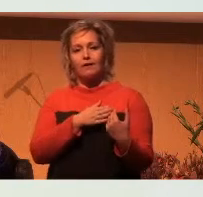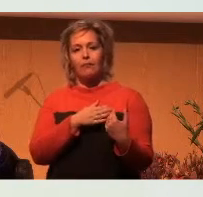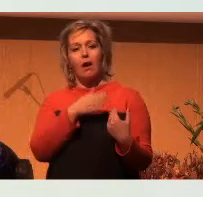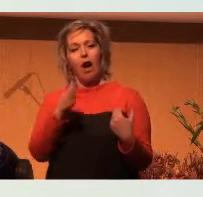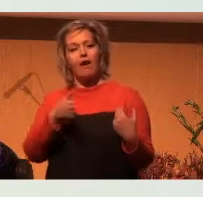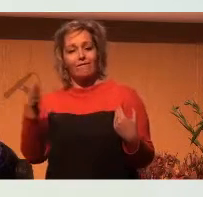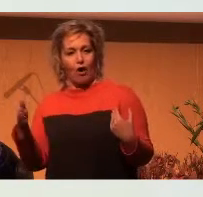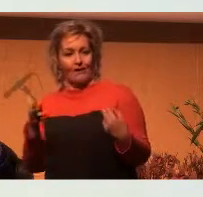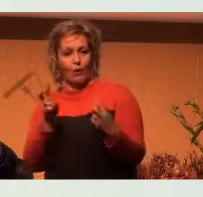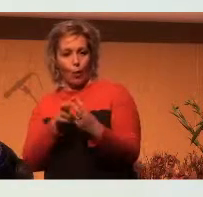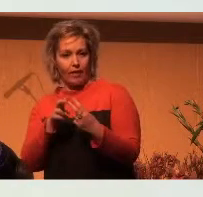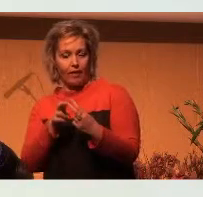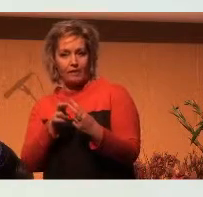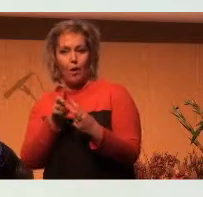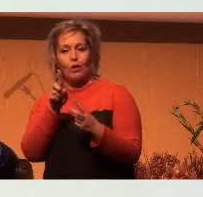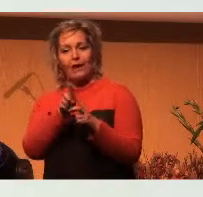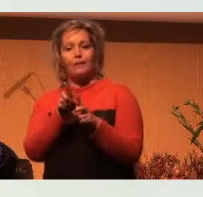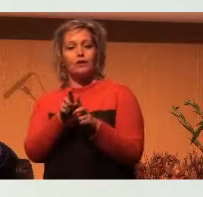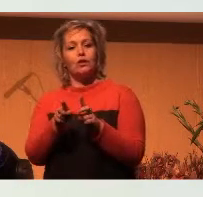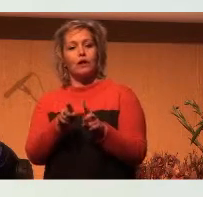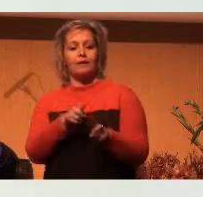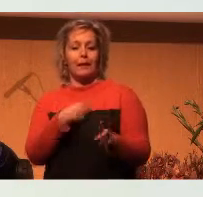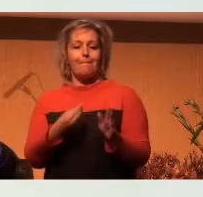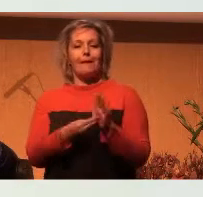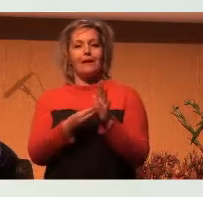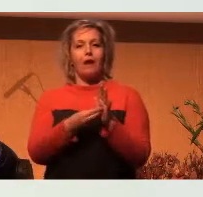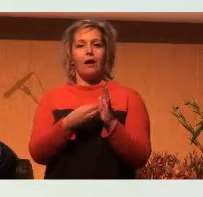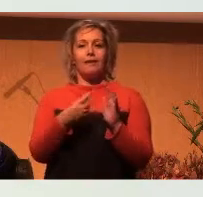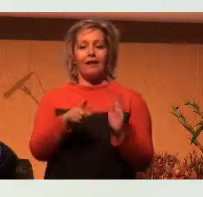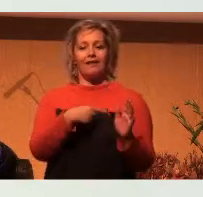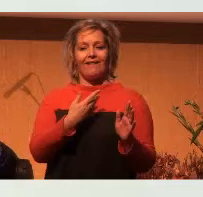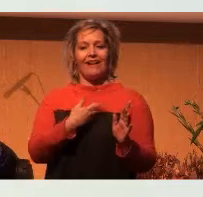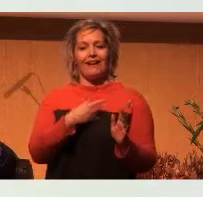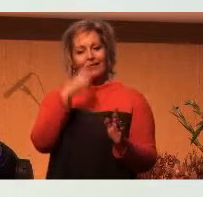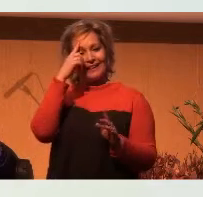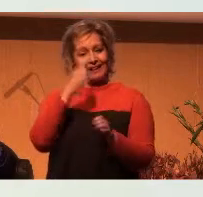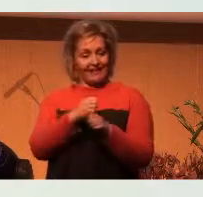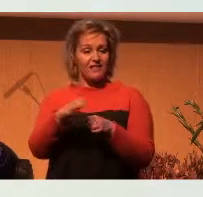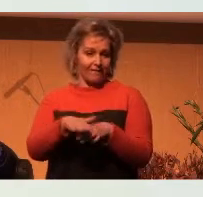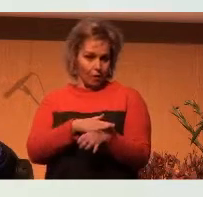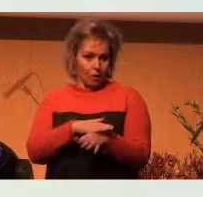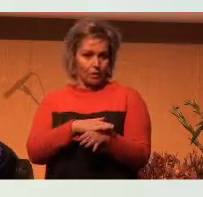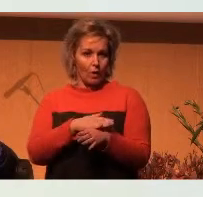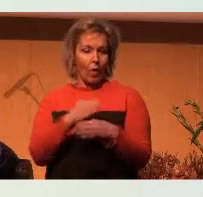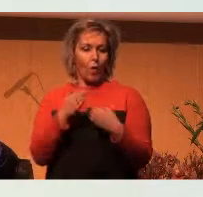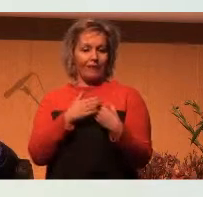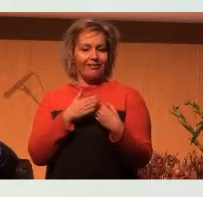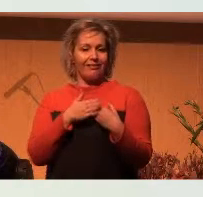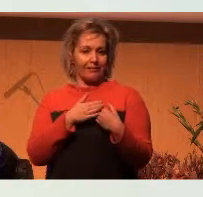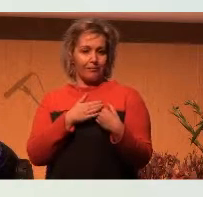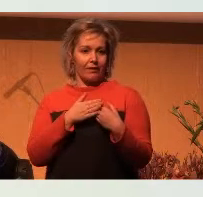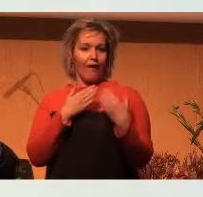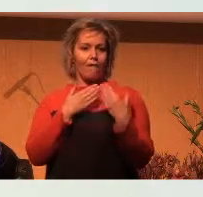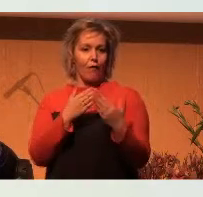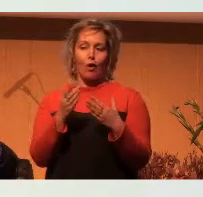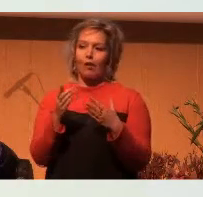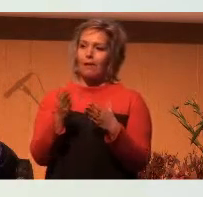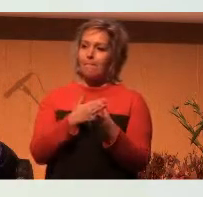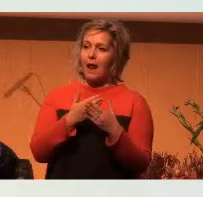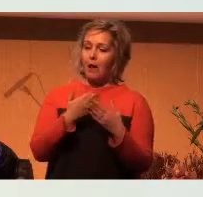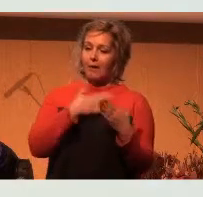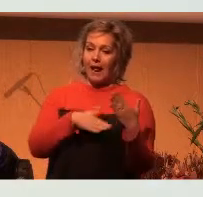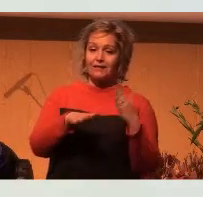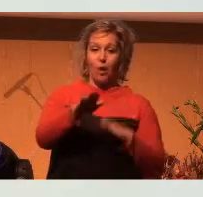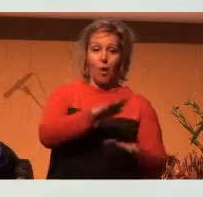kontakter. Og det bidrar naturligvis til at det er et veldig tillitsfullt og intimt forhold mellom